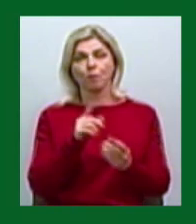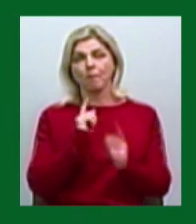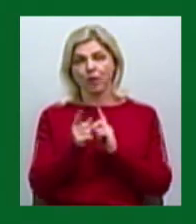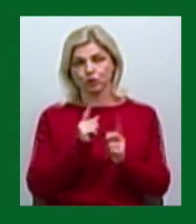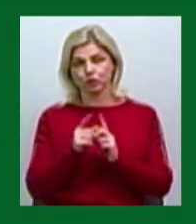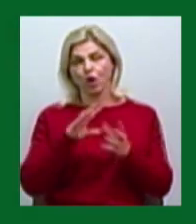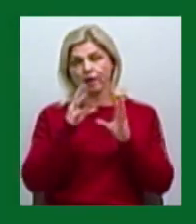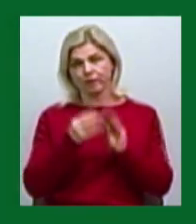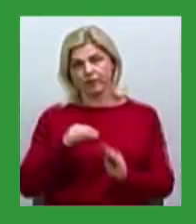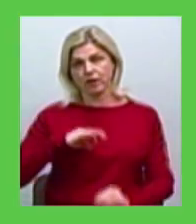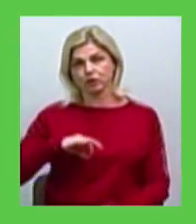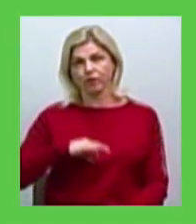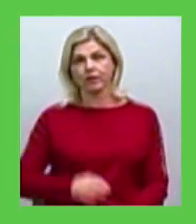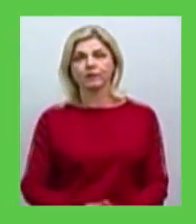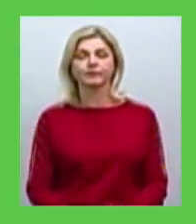загального користування.